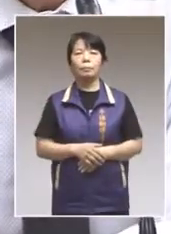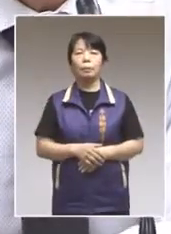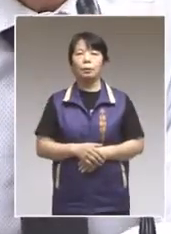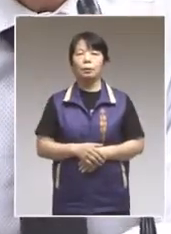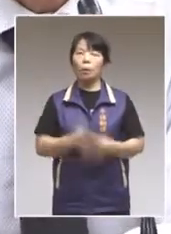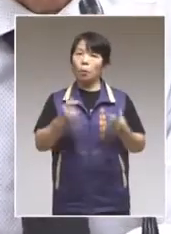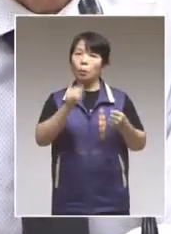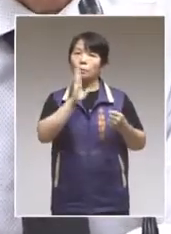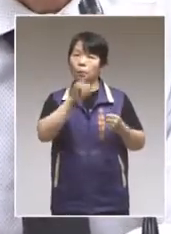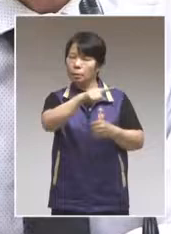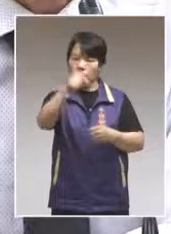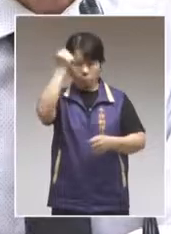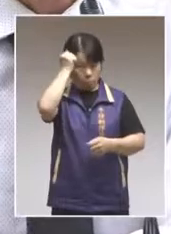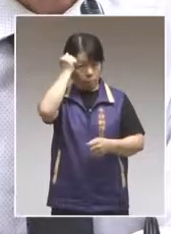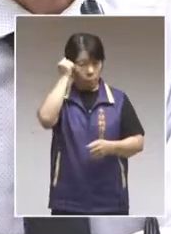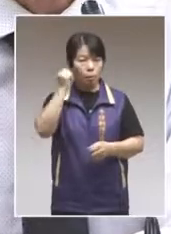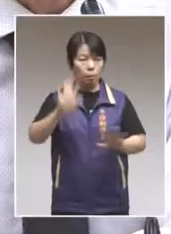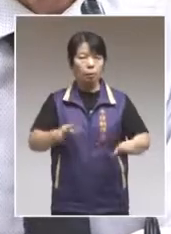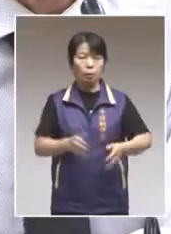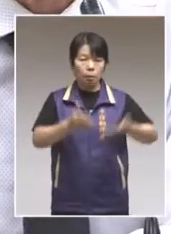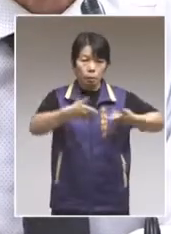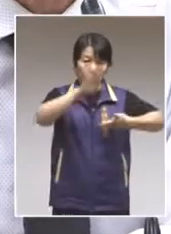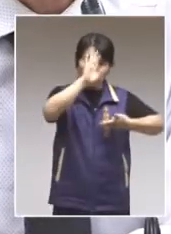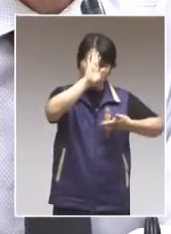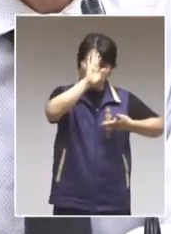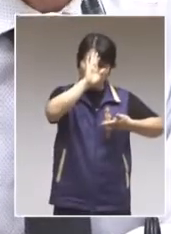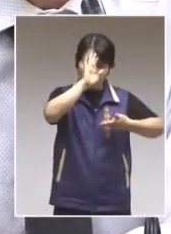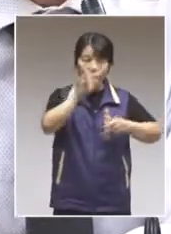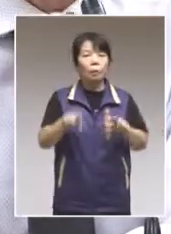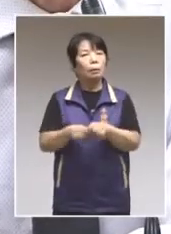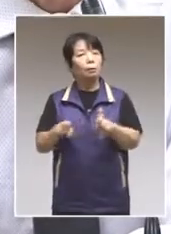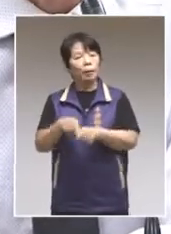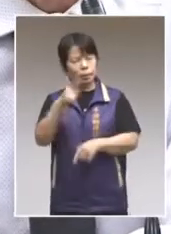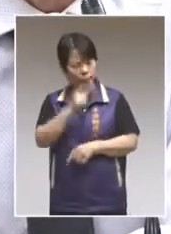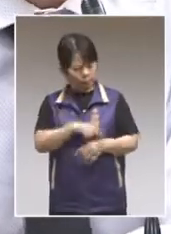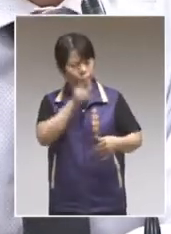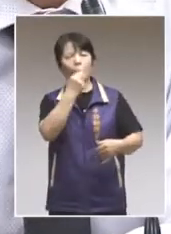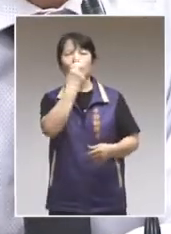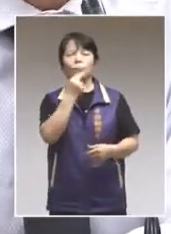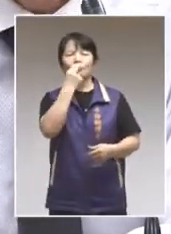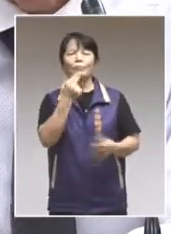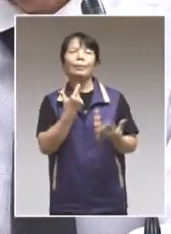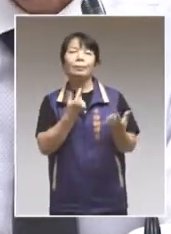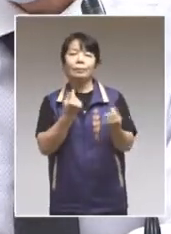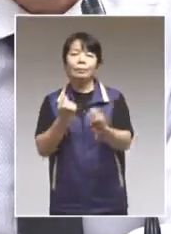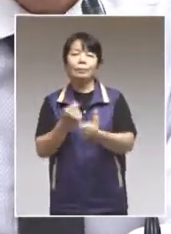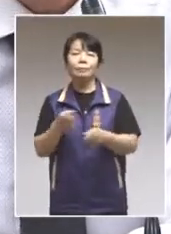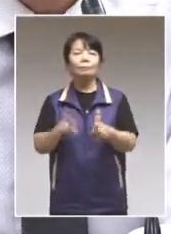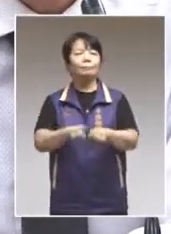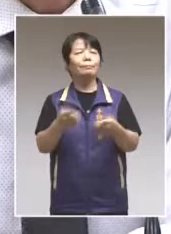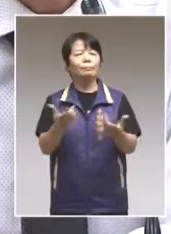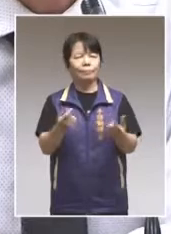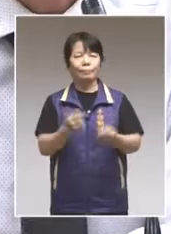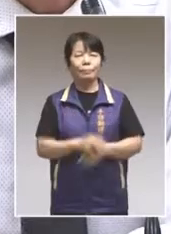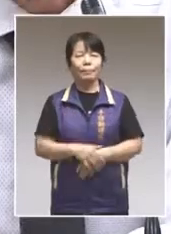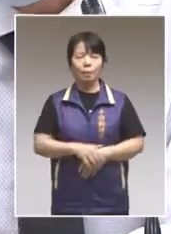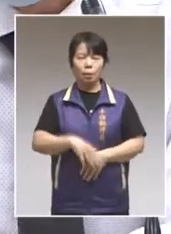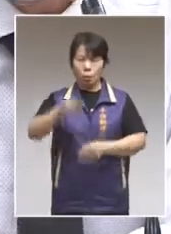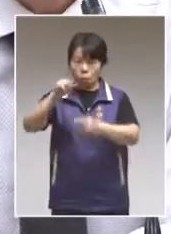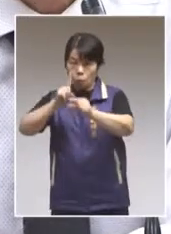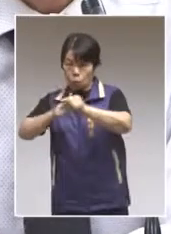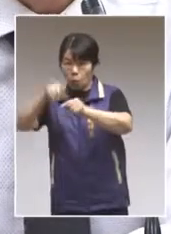原则上大家只要记得说轻症就是我们一般认为的感冒啊，简单说是这样。那中度、重